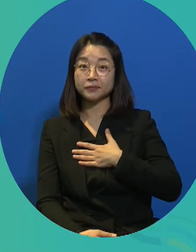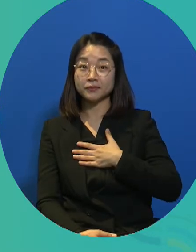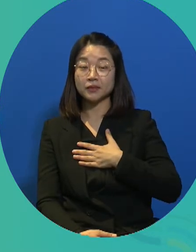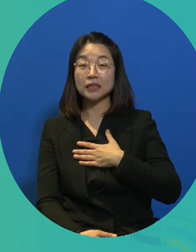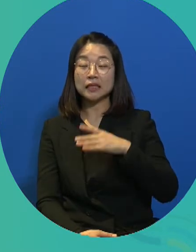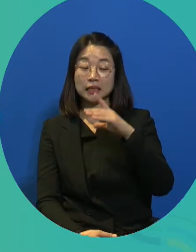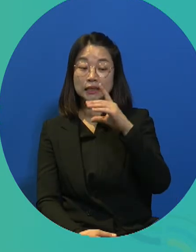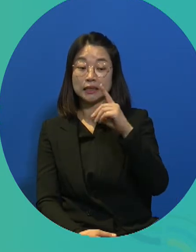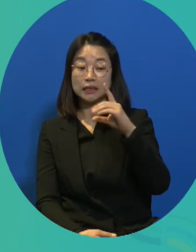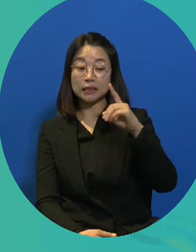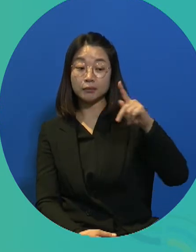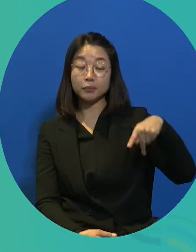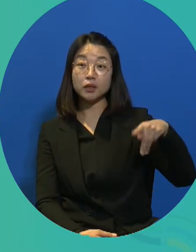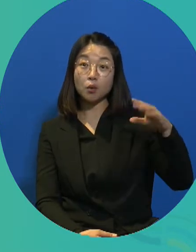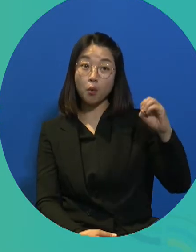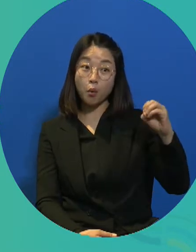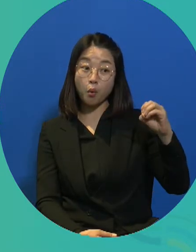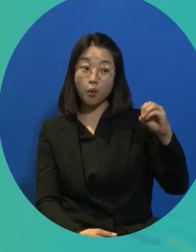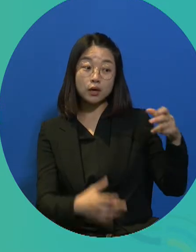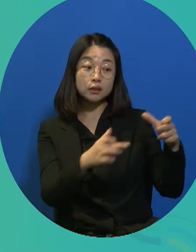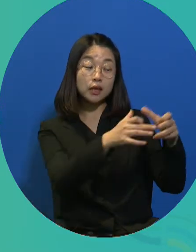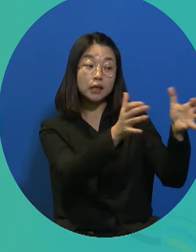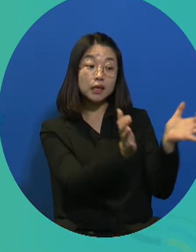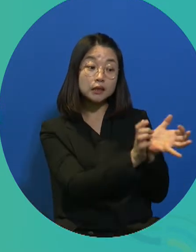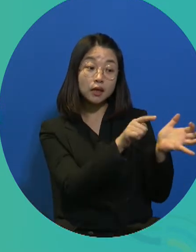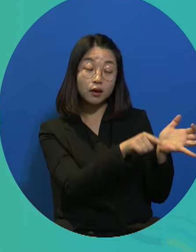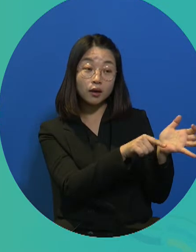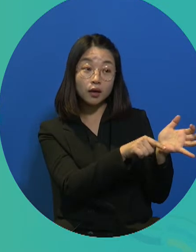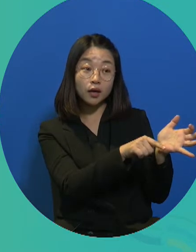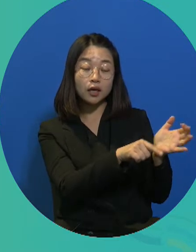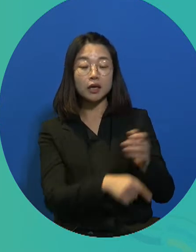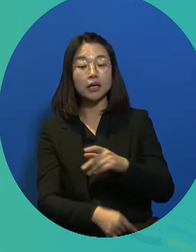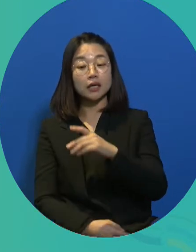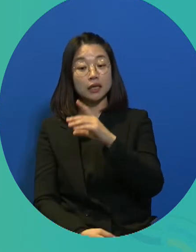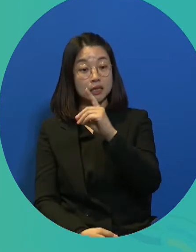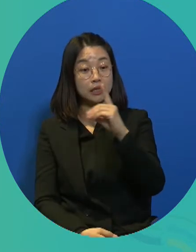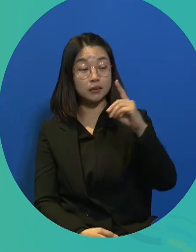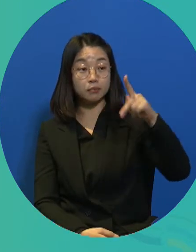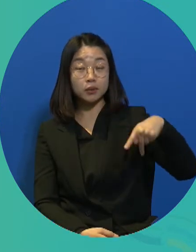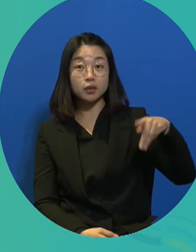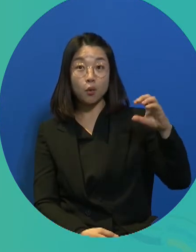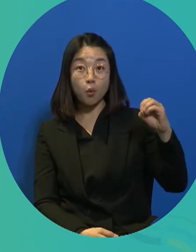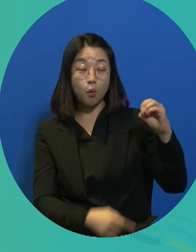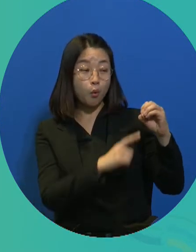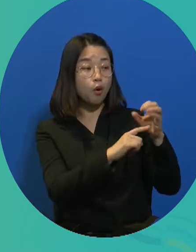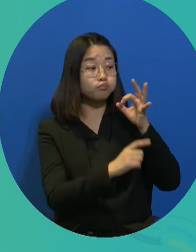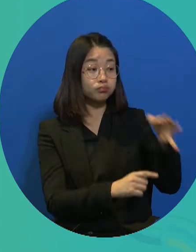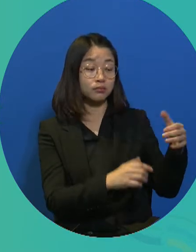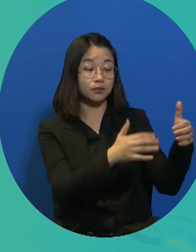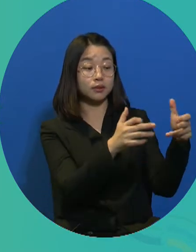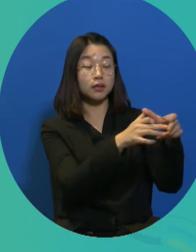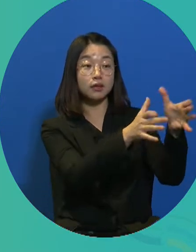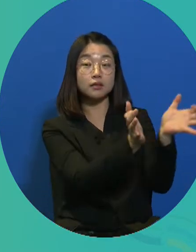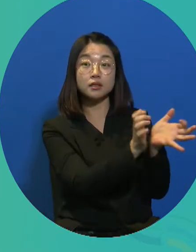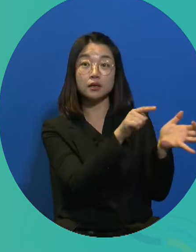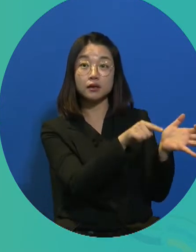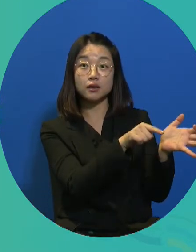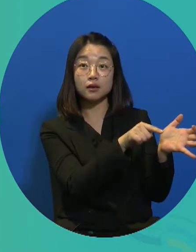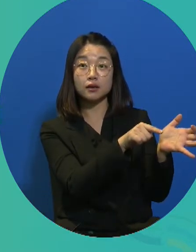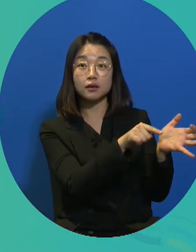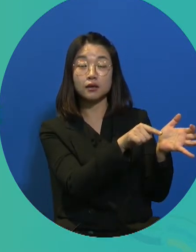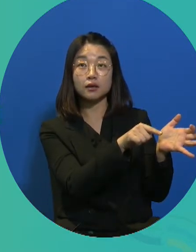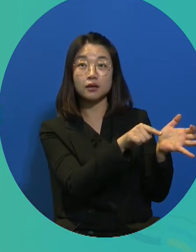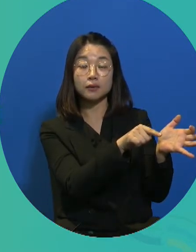DDPO라고 하는 장애인 이런 단체들을 영어 명칭인 DDPO라고 얘기를 하고 있습니다. 이런 장애인